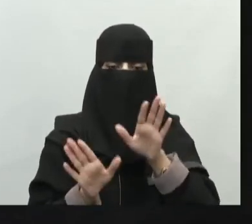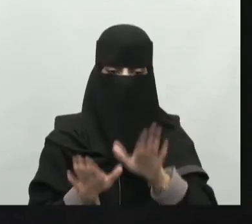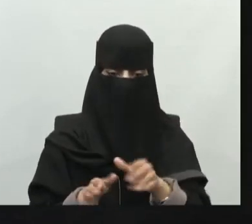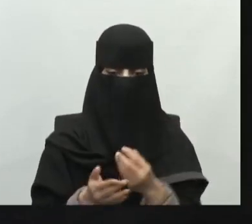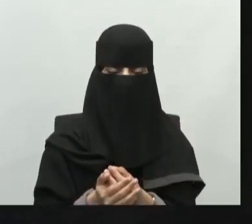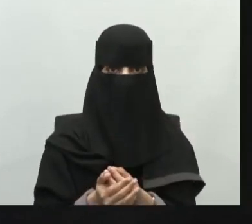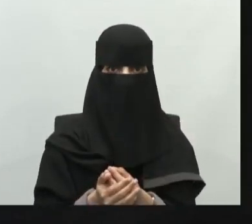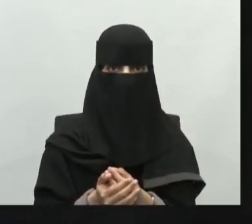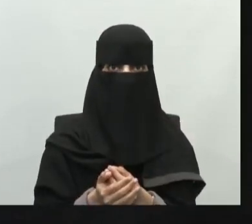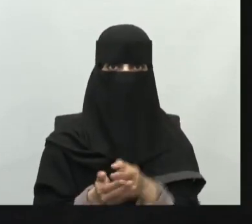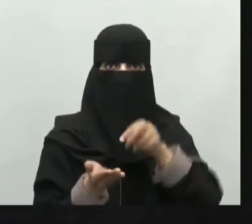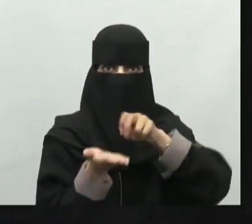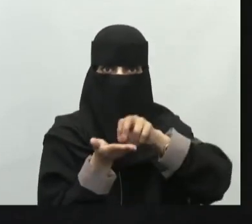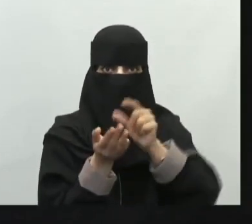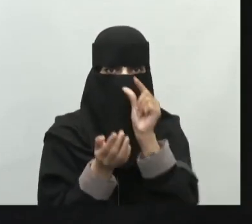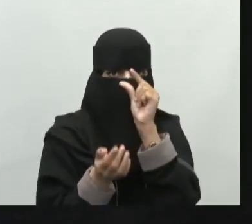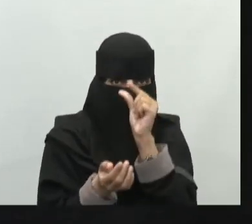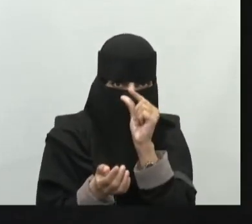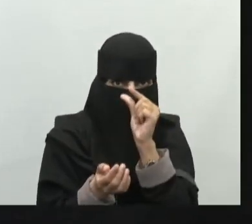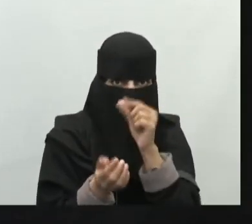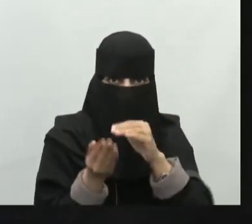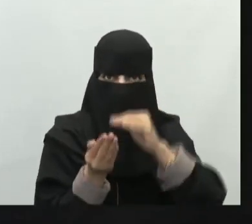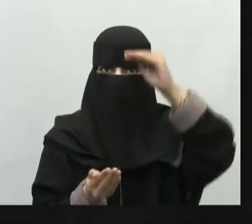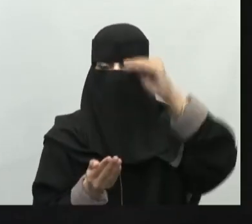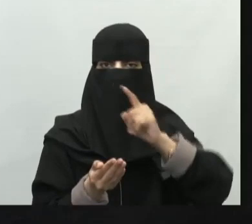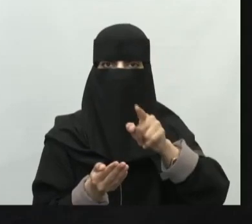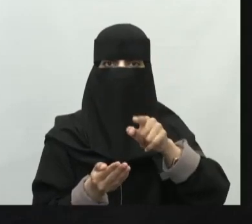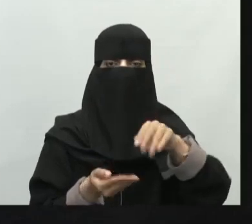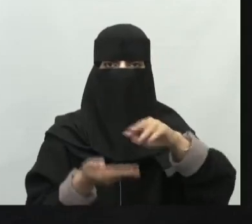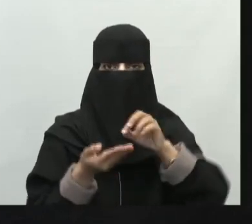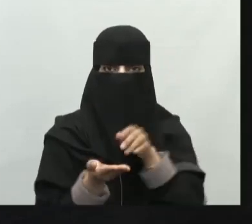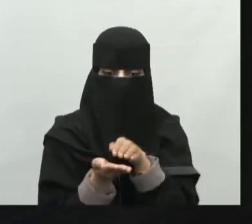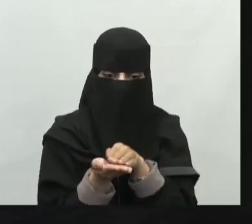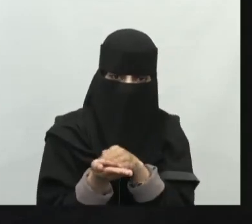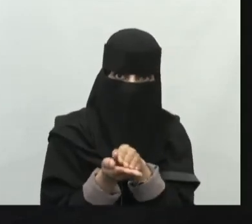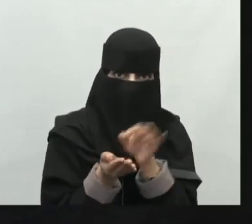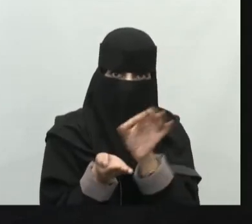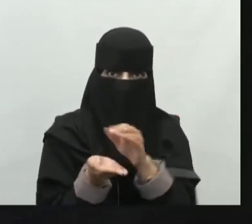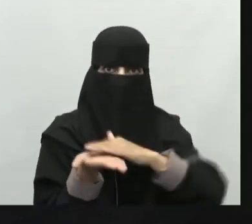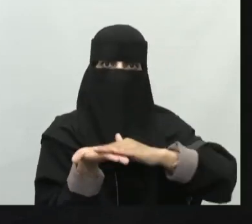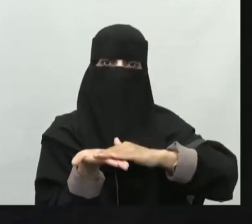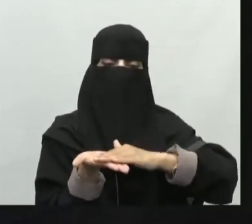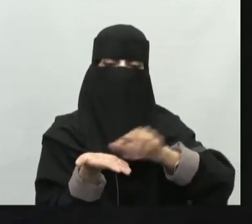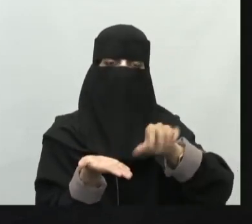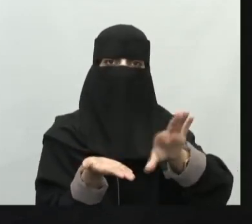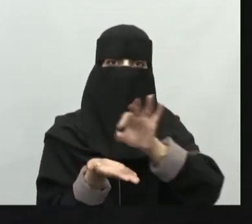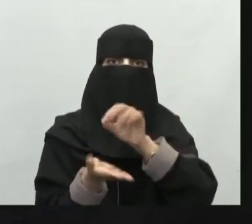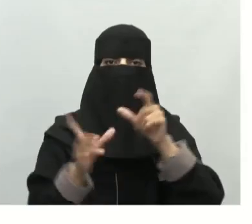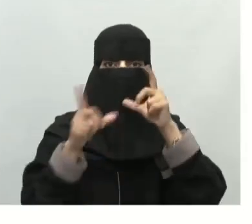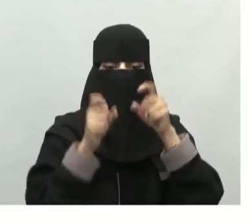ارجلها صغيره لذلك هي تز قريبه من الارض هذه بعض